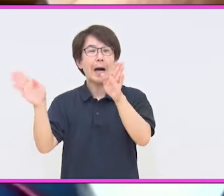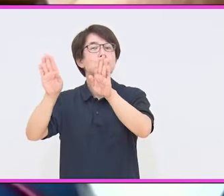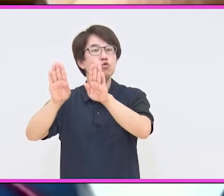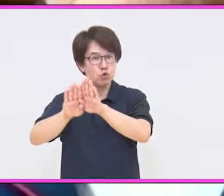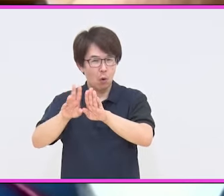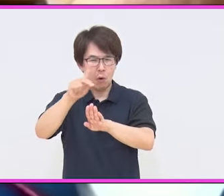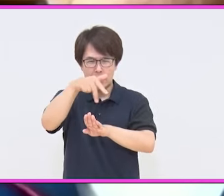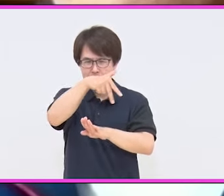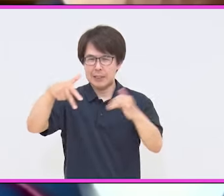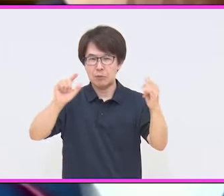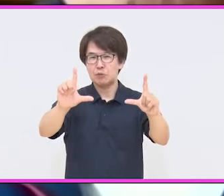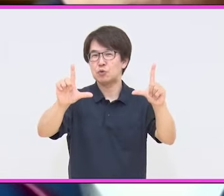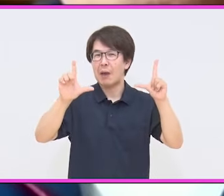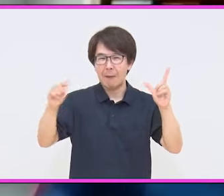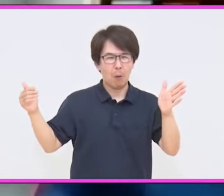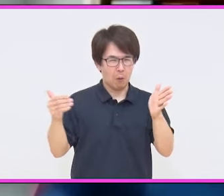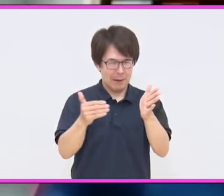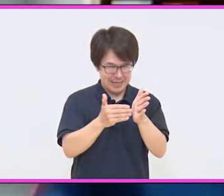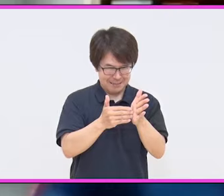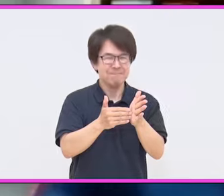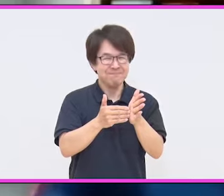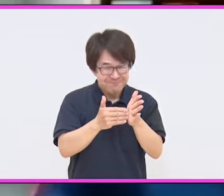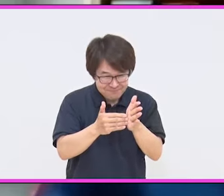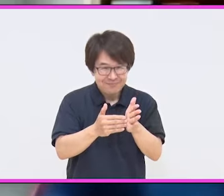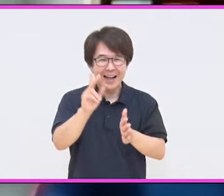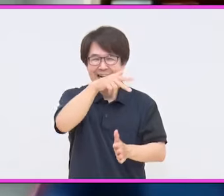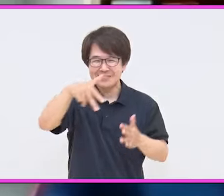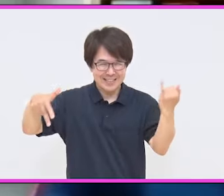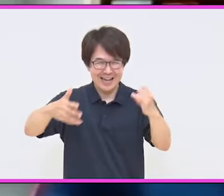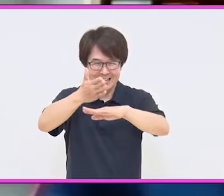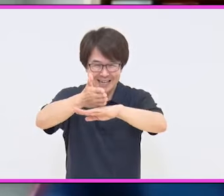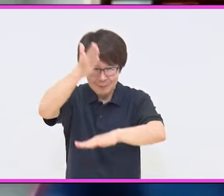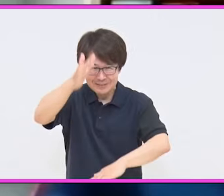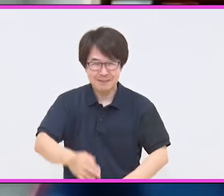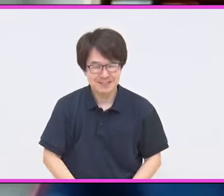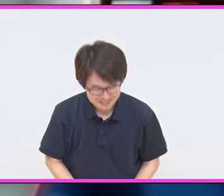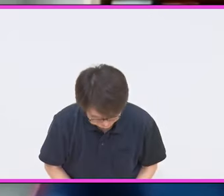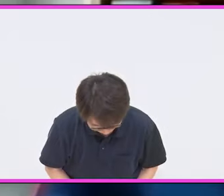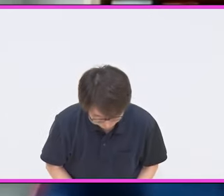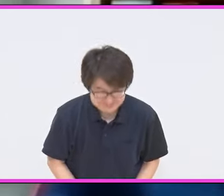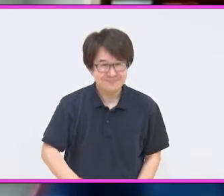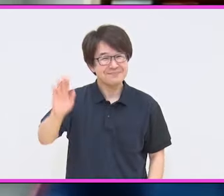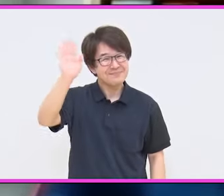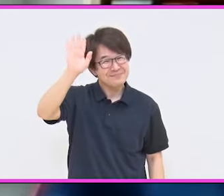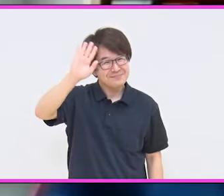り、カズさんの出演はここまでとなります。カズさん、本当にありがとうございました。